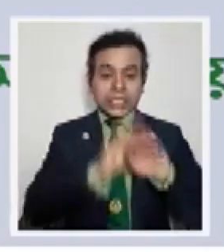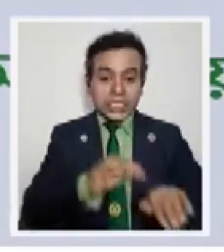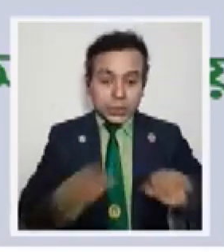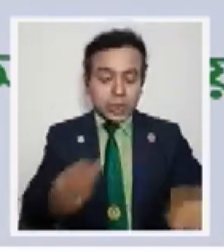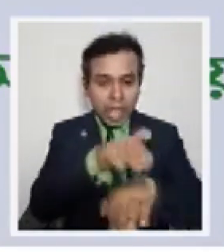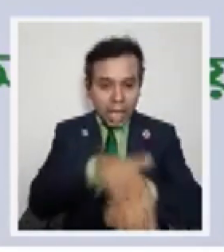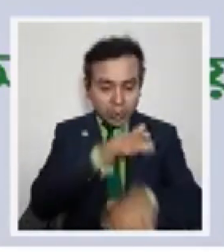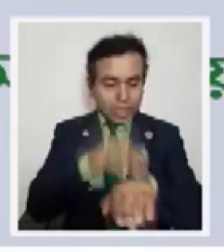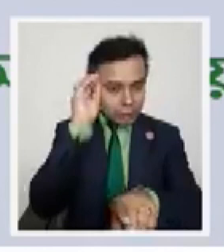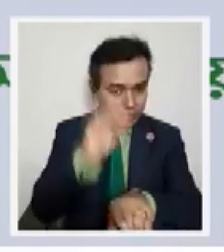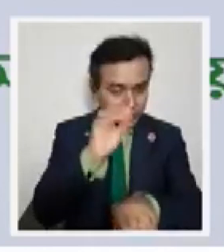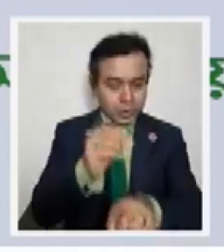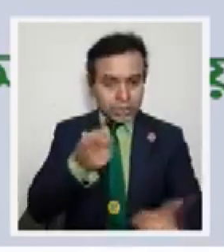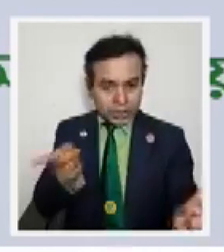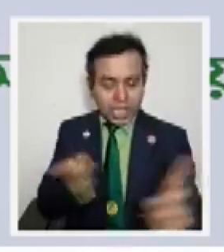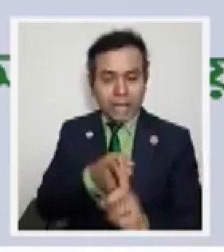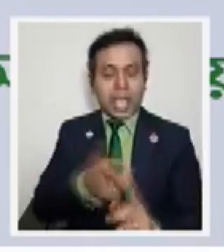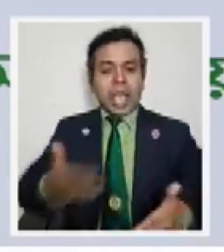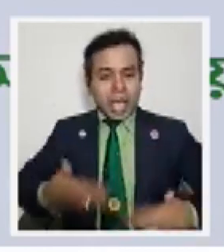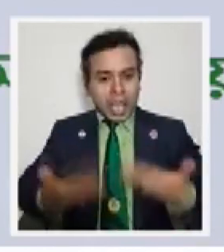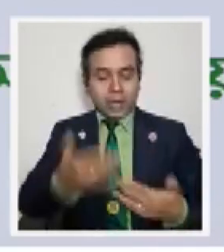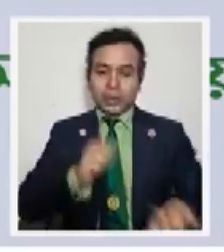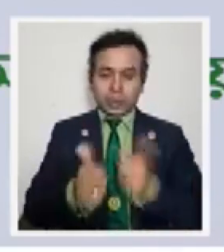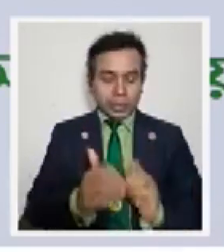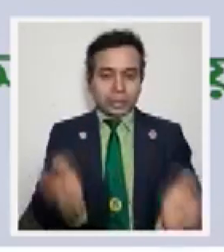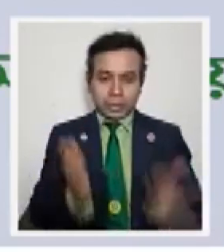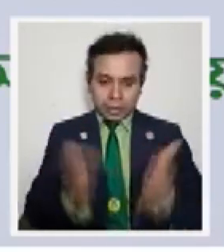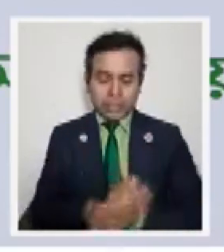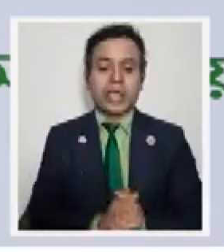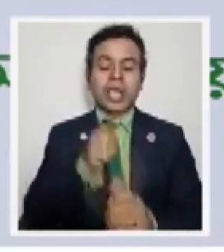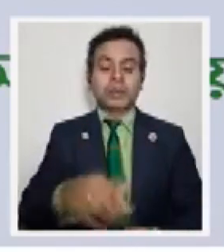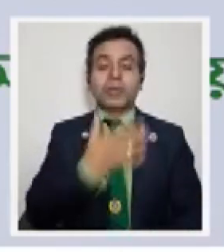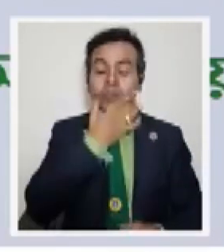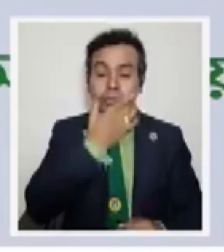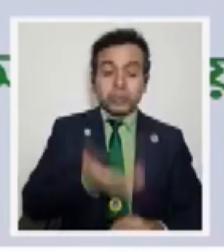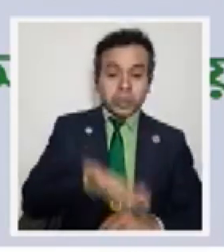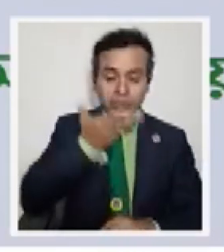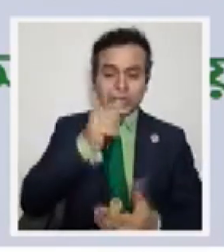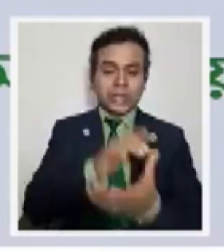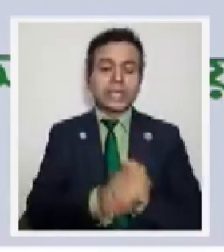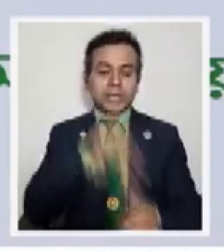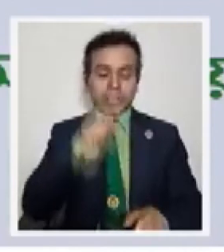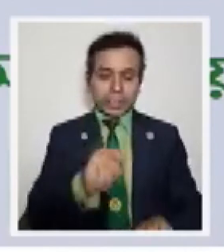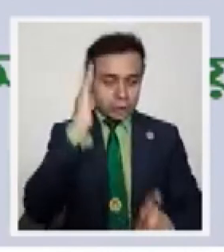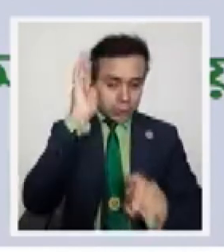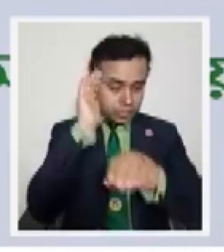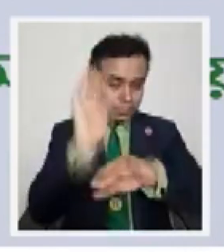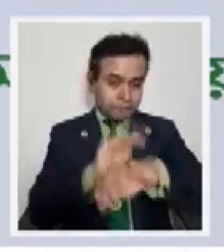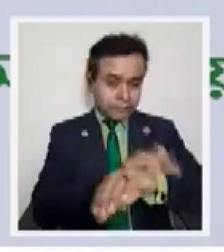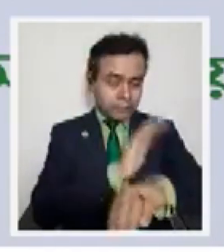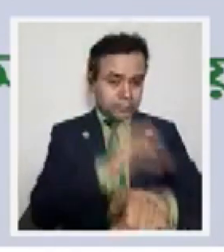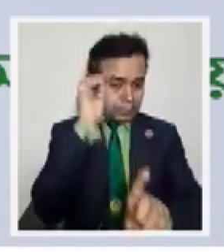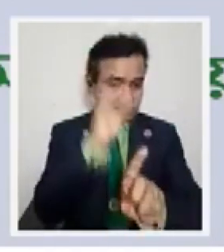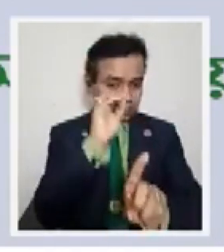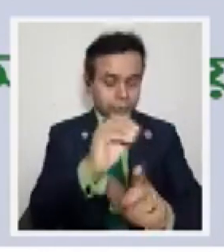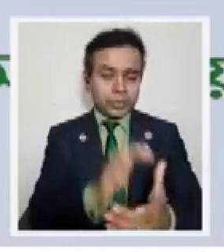নিব, মানসিক স্বাস্থ্যকে উজ্জীবিত রাখার জন্য সৃষ্টিশীল কাজের প্রতি সকলেই মনোযোগী থাকব, শিশুদেরকে সৃষ্টিশীল কাজের প্রতি উৎসাহিত